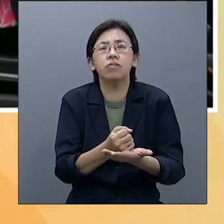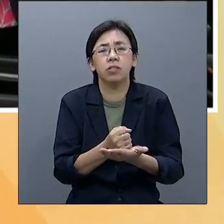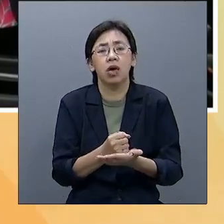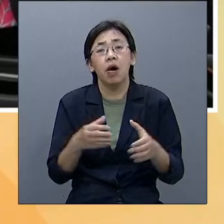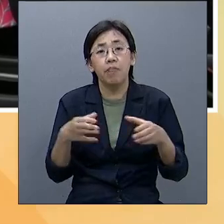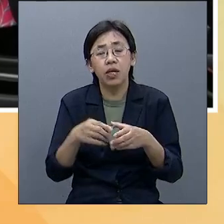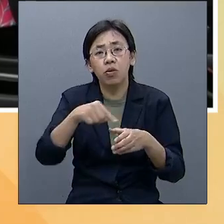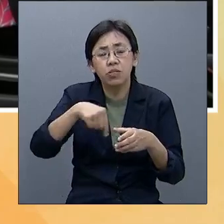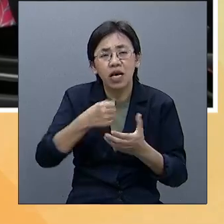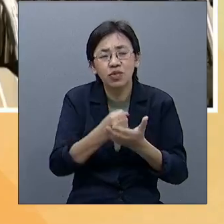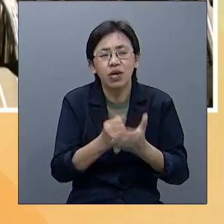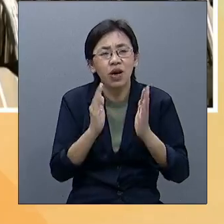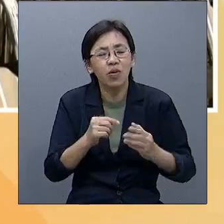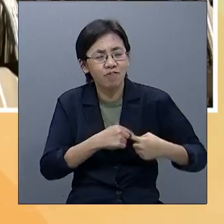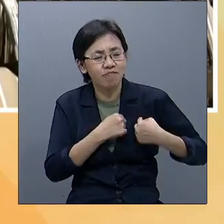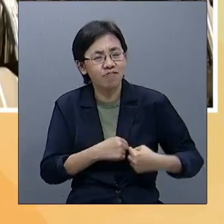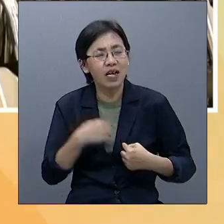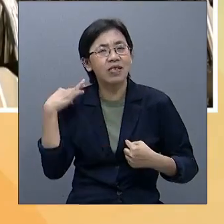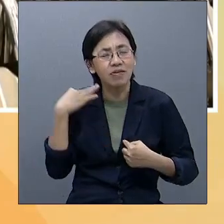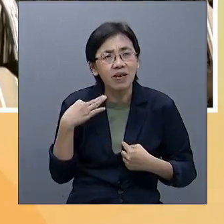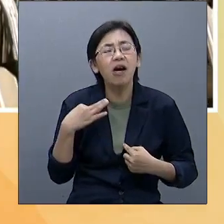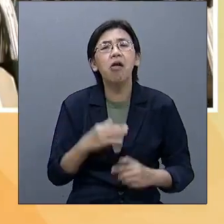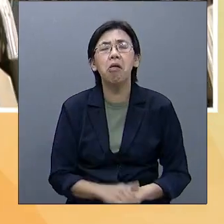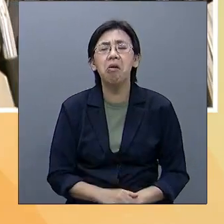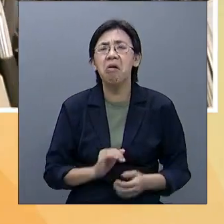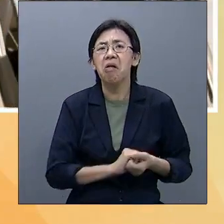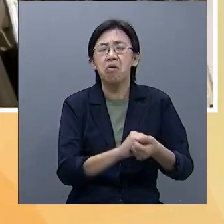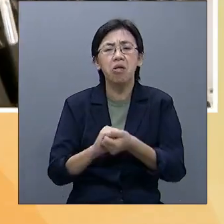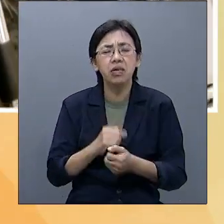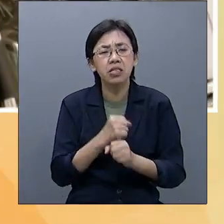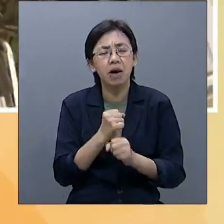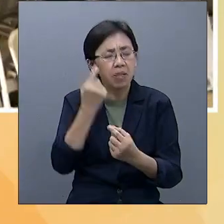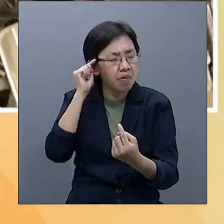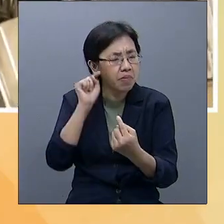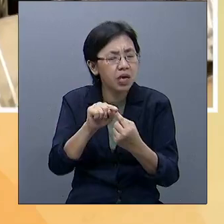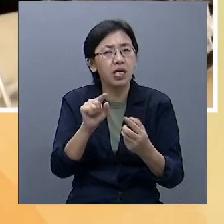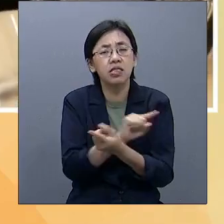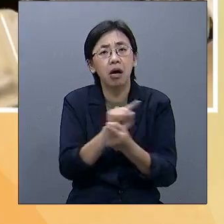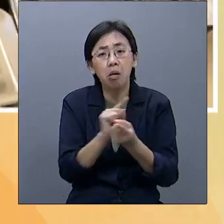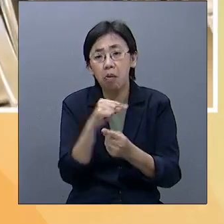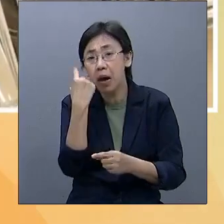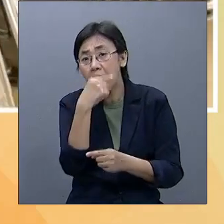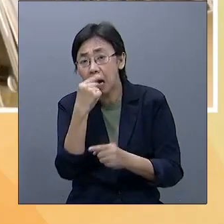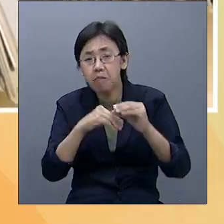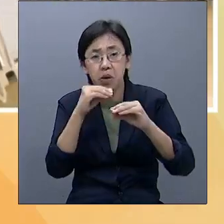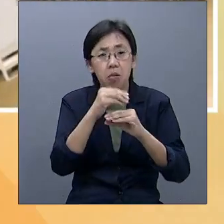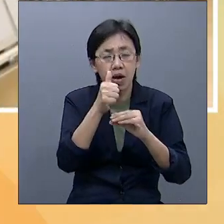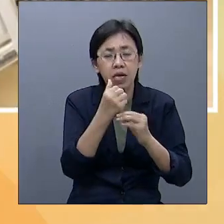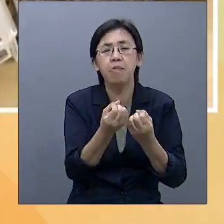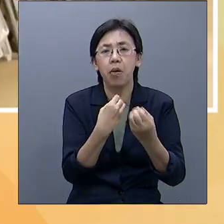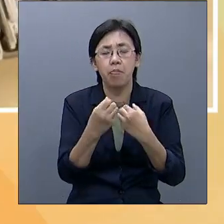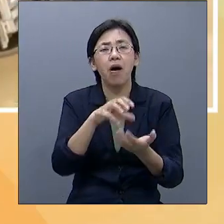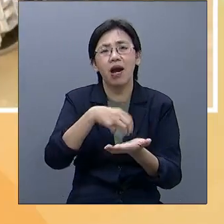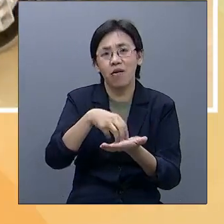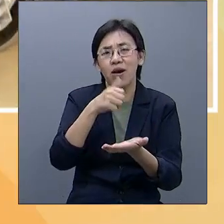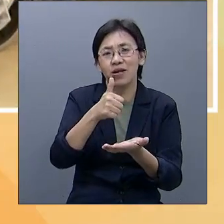1 โครงการนะคะสำหรับจิตอาสาที่รวมพลังกันนะคะทำเพื่อสังคมใครมีโครงการดีๆแบบนี้ก็สามารถแจ้งเข้ามาได้นะคะผ่าน